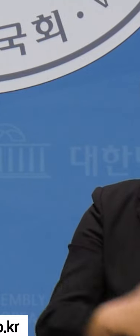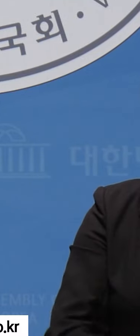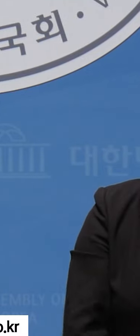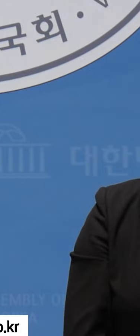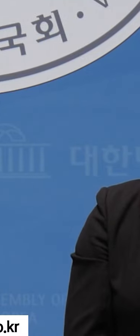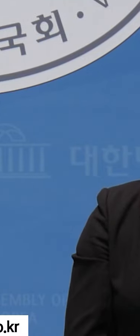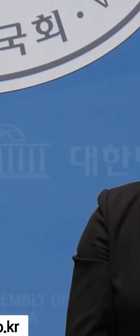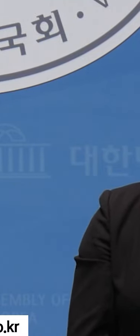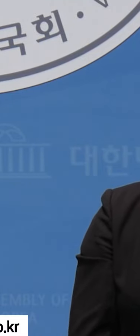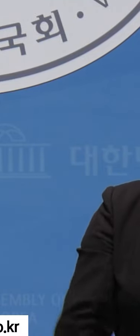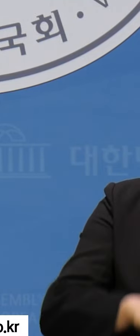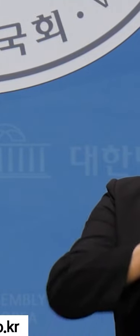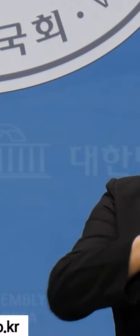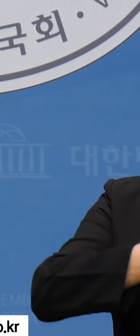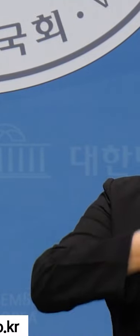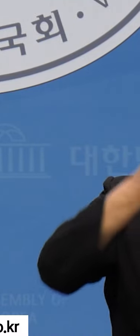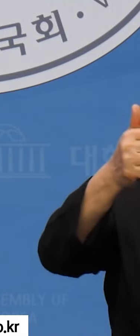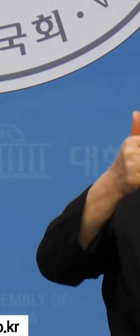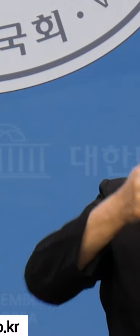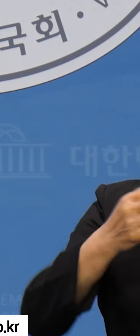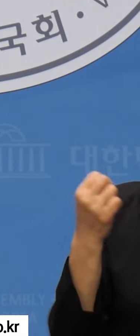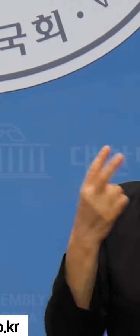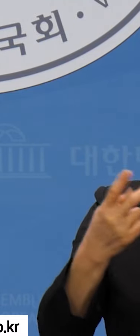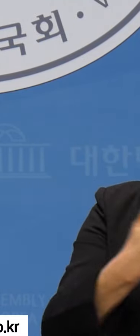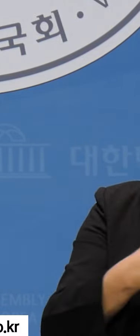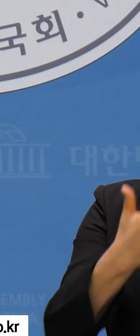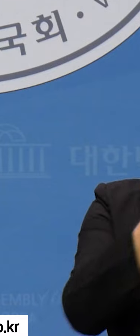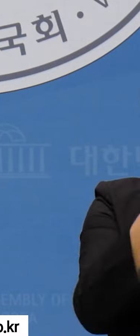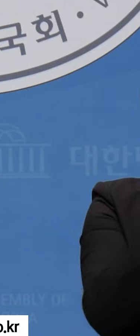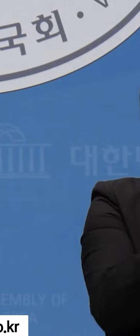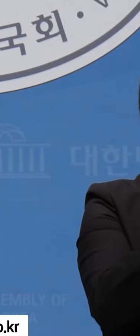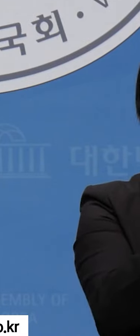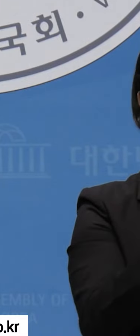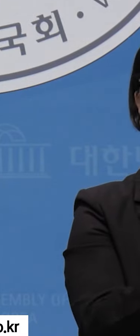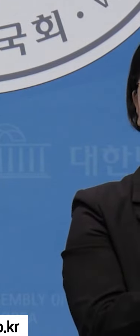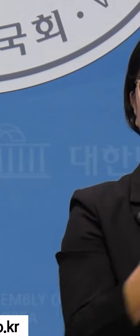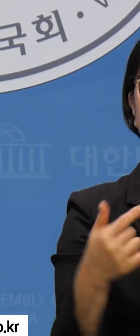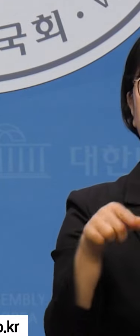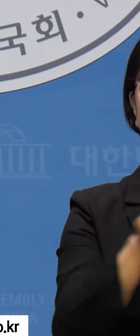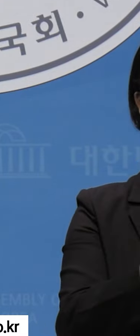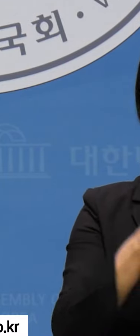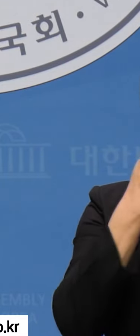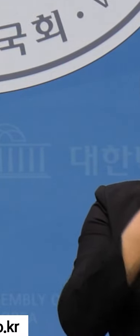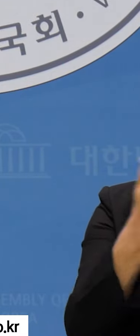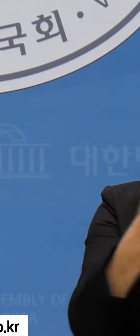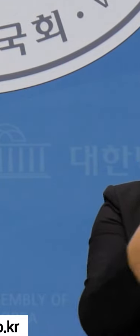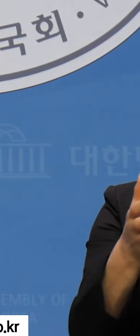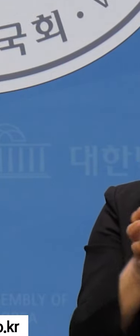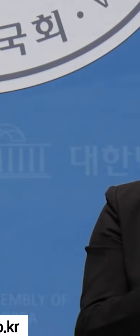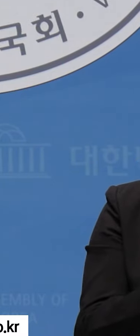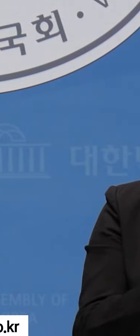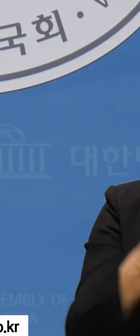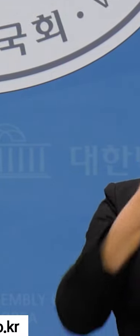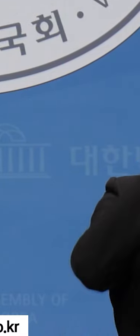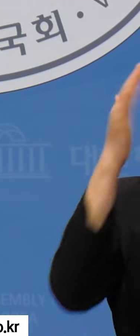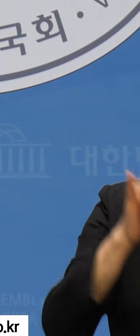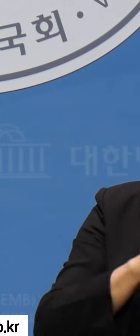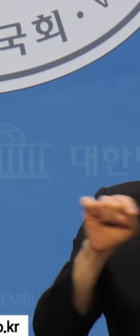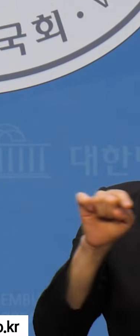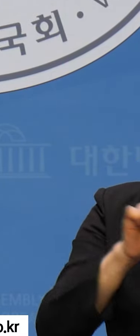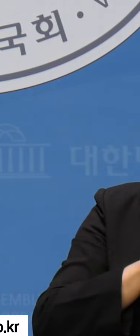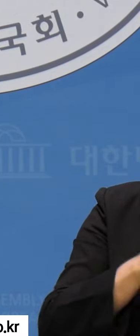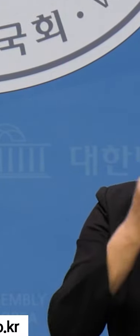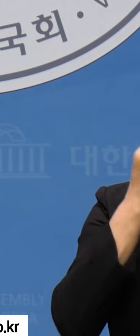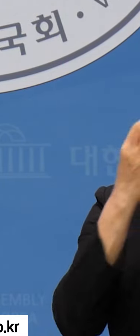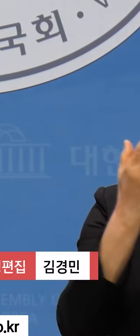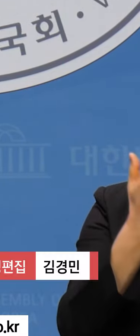시작하겠습니다 반드시 승리하고 이재명 대표님과 함께 더불어민주당이 젊은 정치